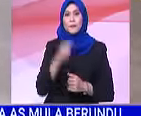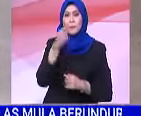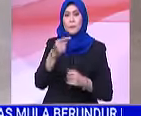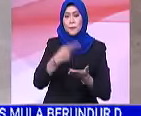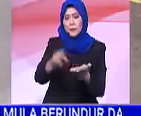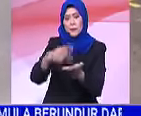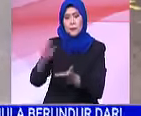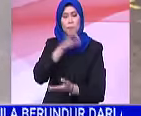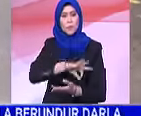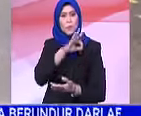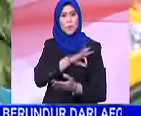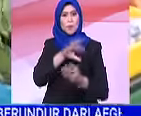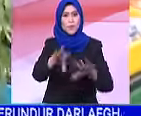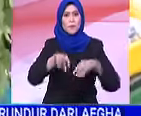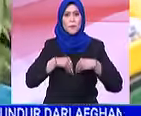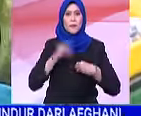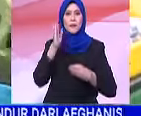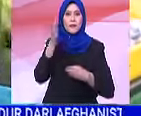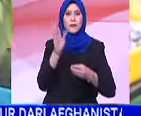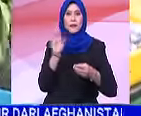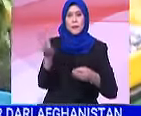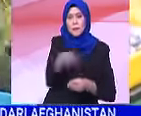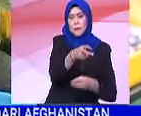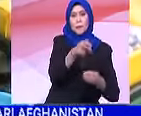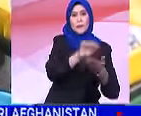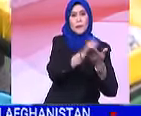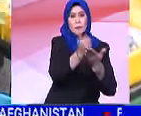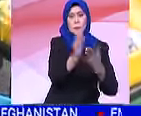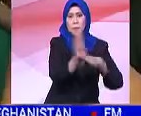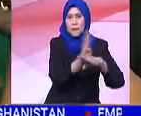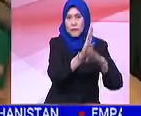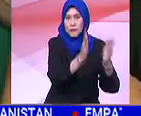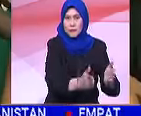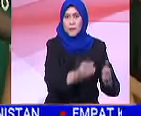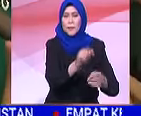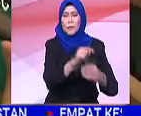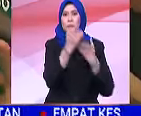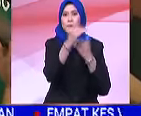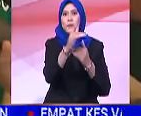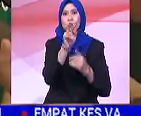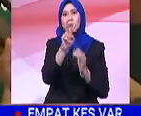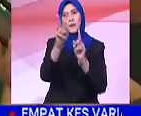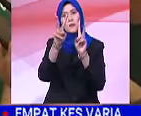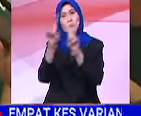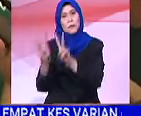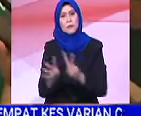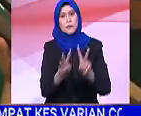pembayaran dan keuntungan yang diterima akan dimasukkan ke akaun bank peniaga tersebut dalam tempoh 24